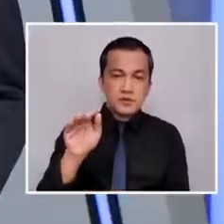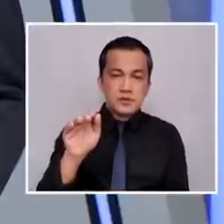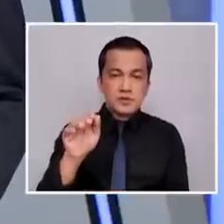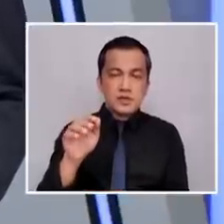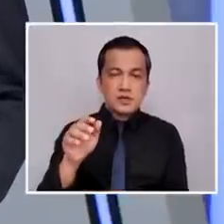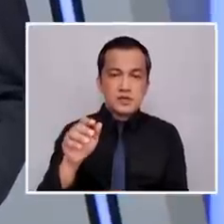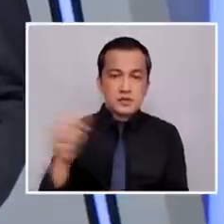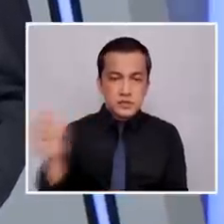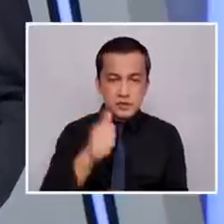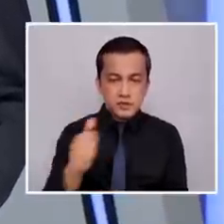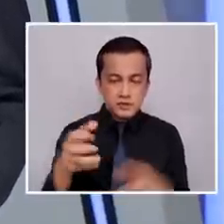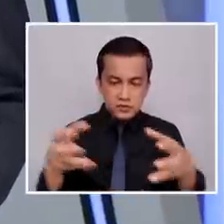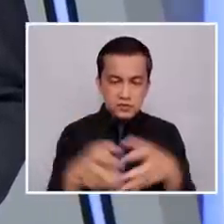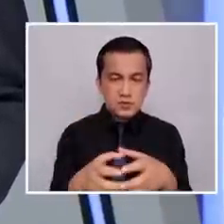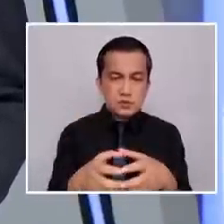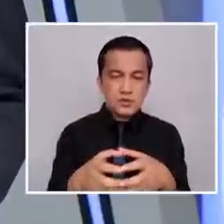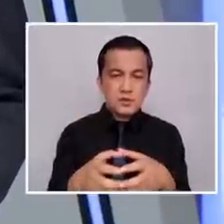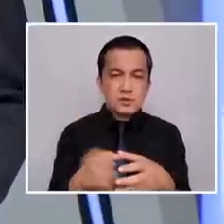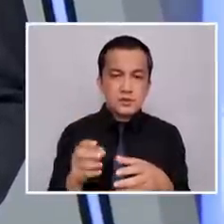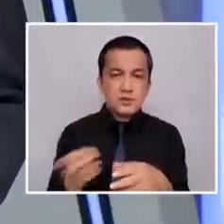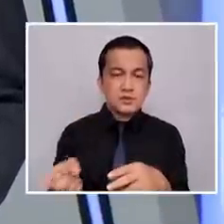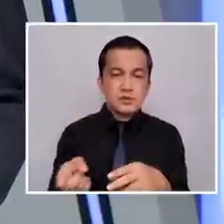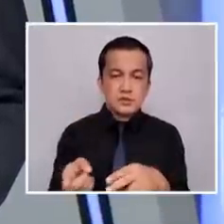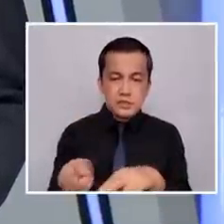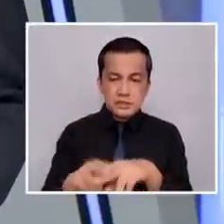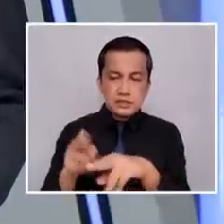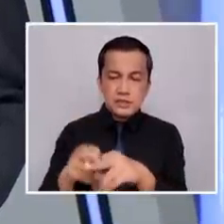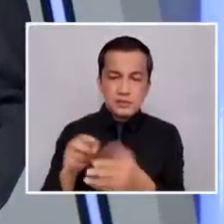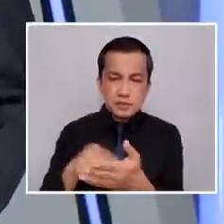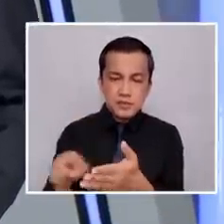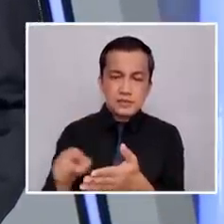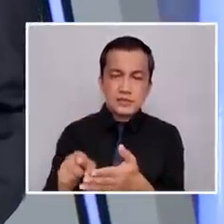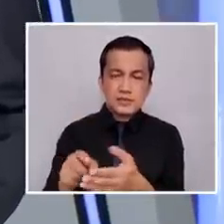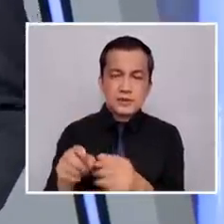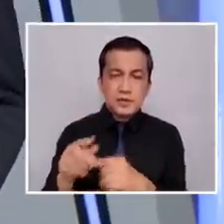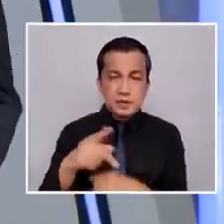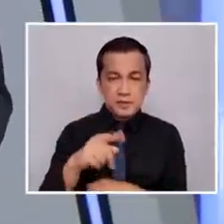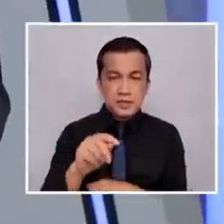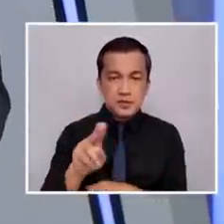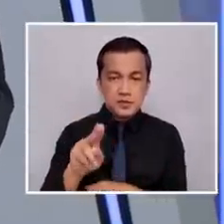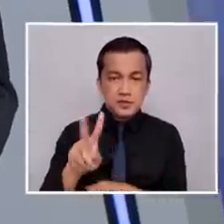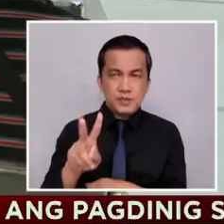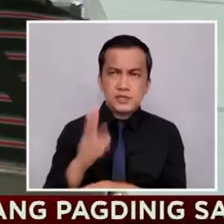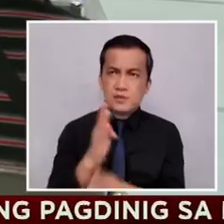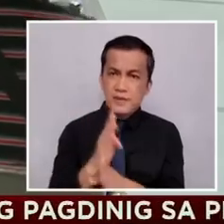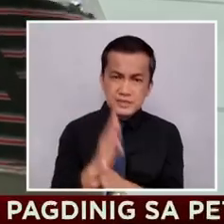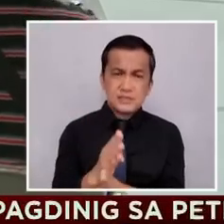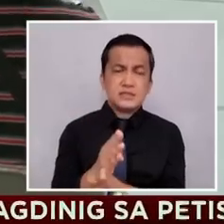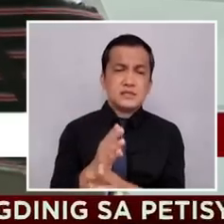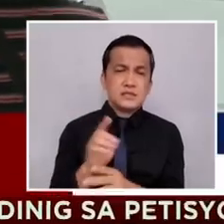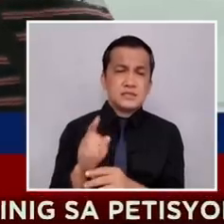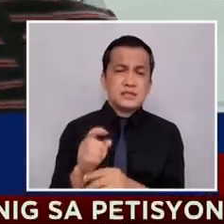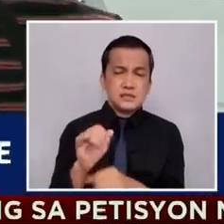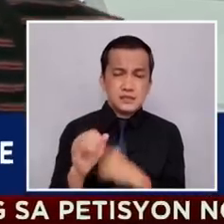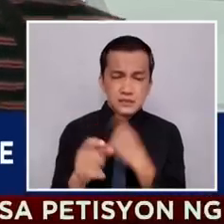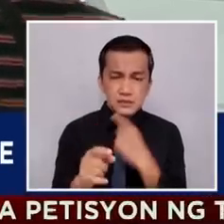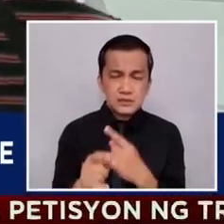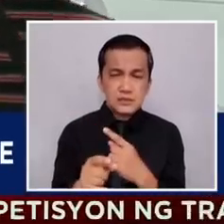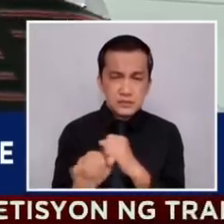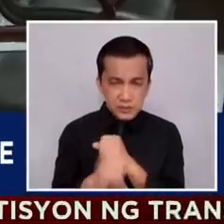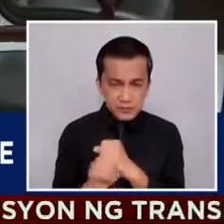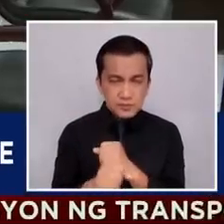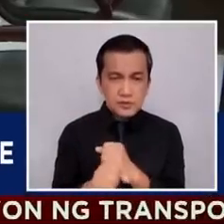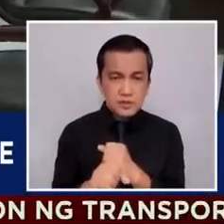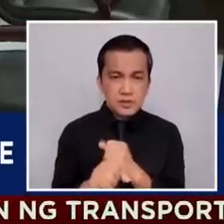na surcharge sa mga pampaserong jeep at bus tuwing rush hour. Umarap sa LTFRB kaninang umaga ang